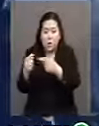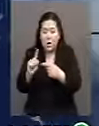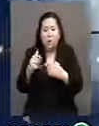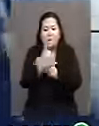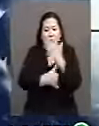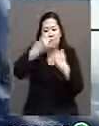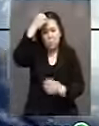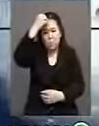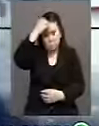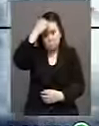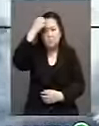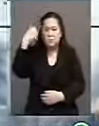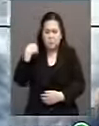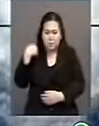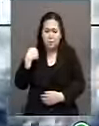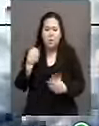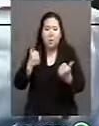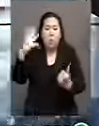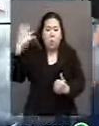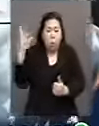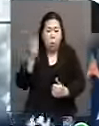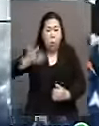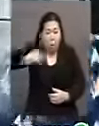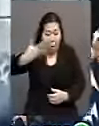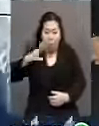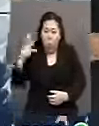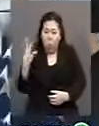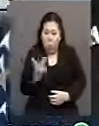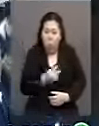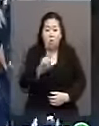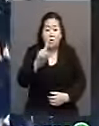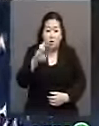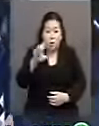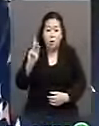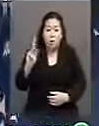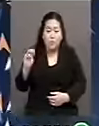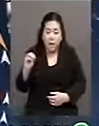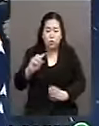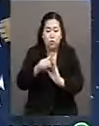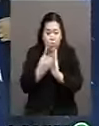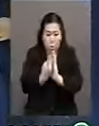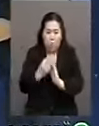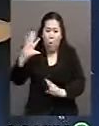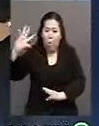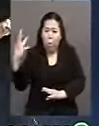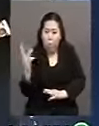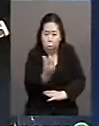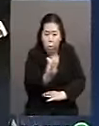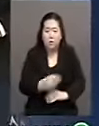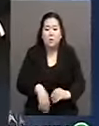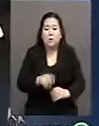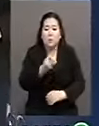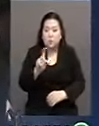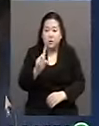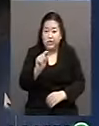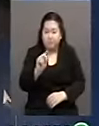milenนะเวลานี้เป็พายุทวร้อนครัความเรท่ง 100 กิปายเคลื่อนตัว 20 กิโลมตชั่ swimmingวั Step